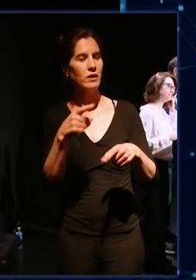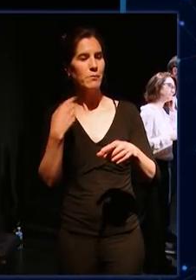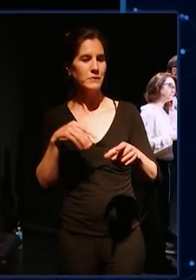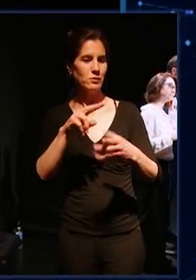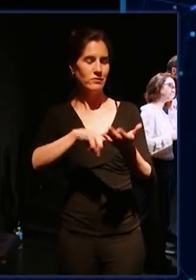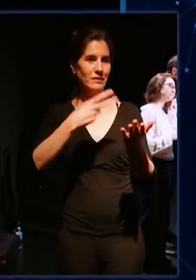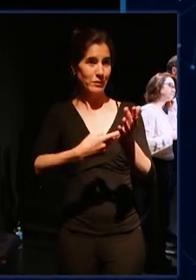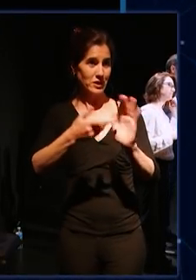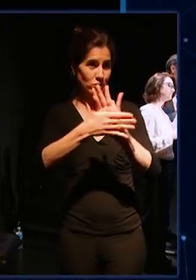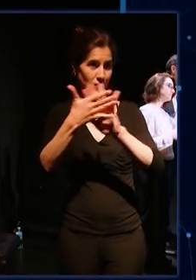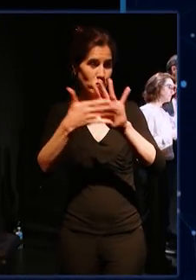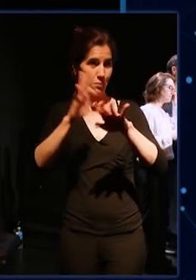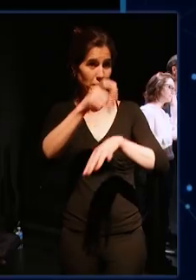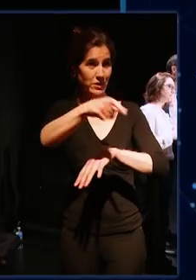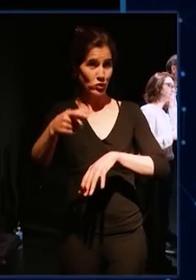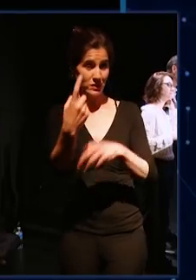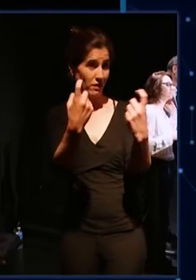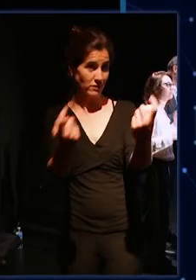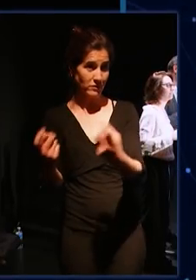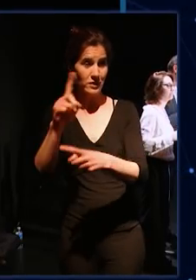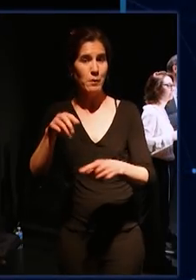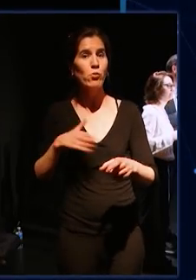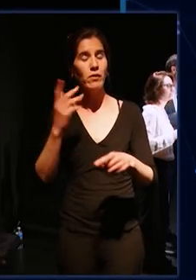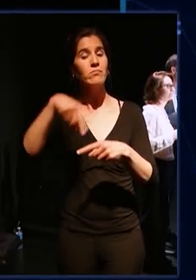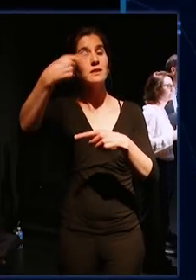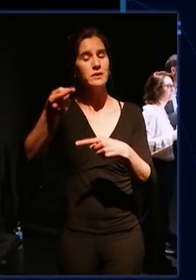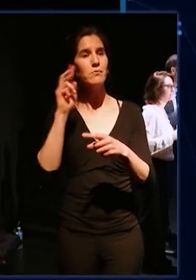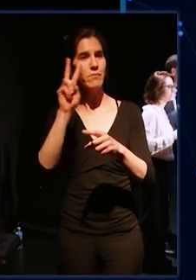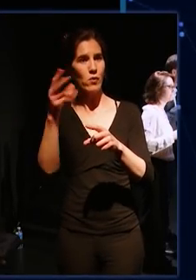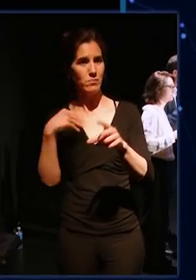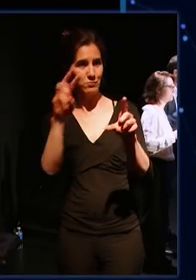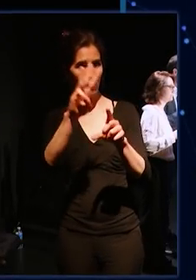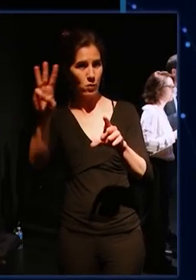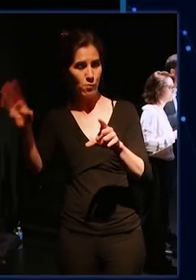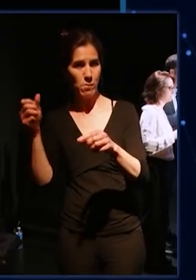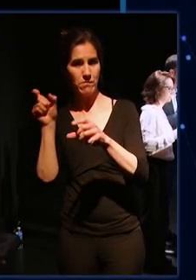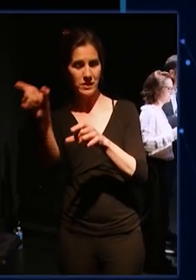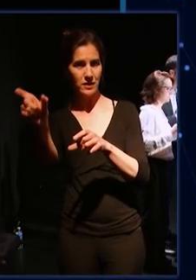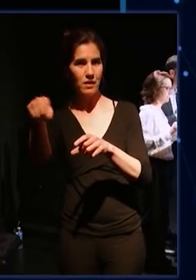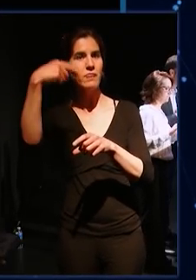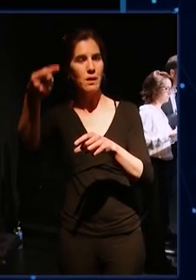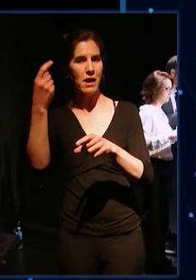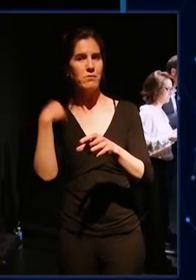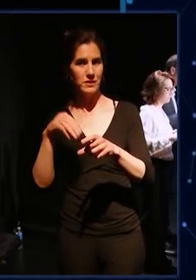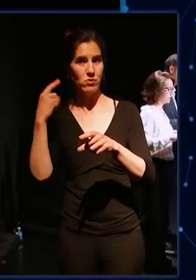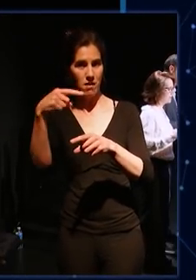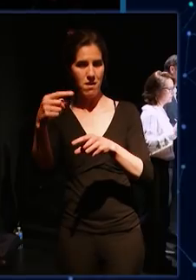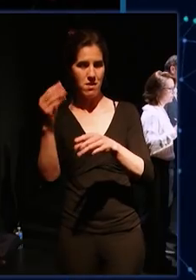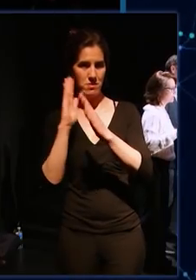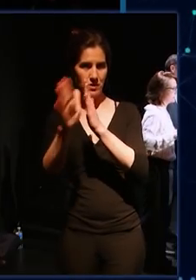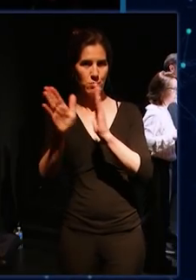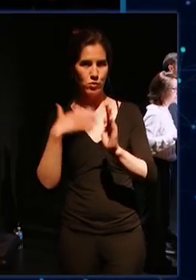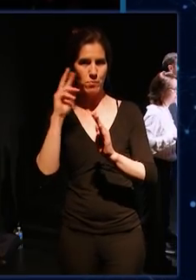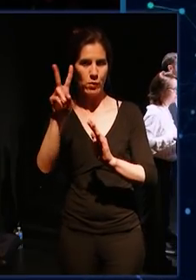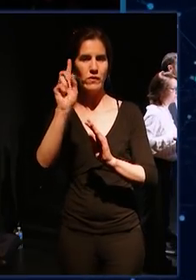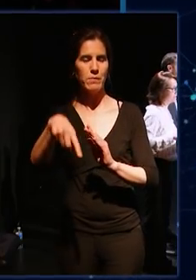en llenguatge de signes per a les persones que ho necessitin i que també ho podran veure en el vídeo que penjarem demà al nostre canal de YouTube.